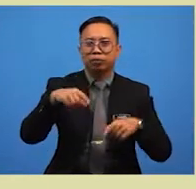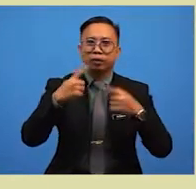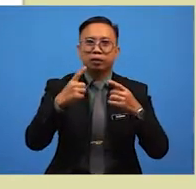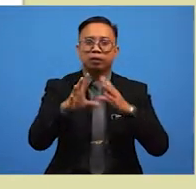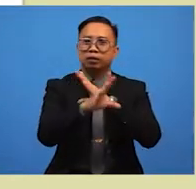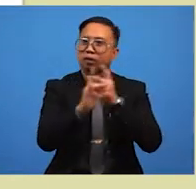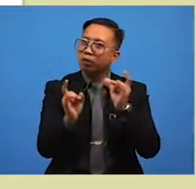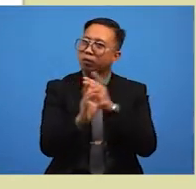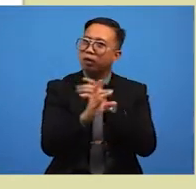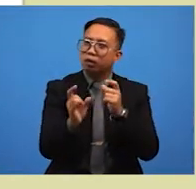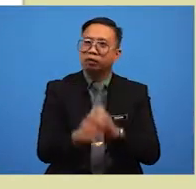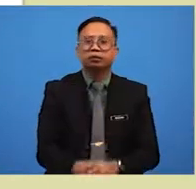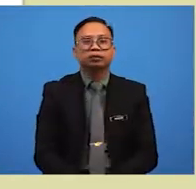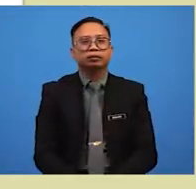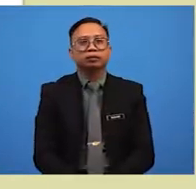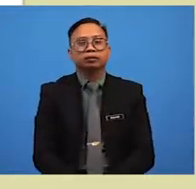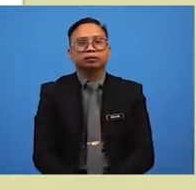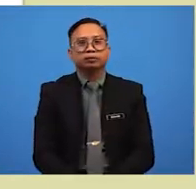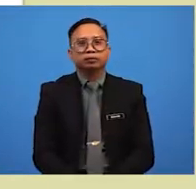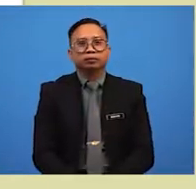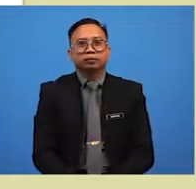negeri Bumi Kenyalam, Sarawak.